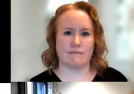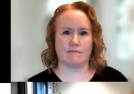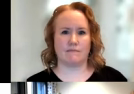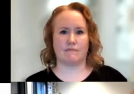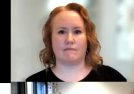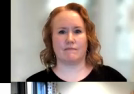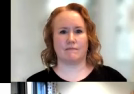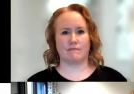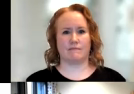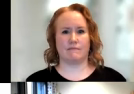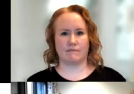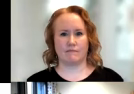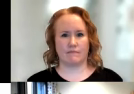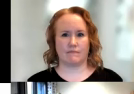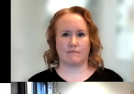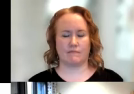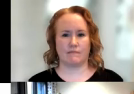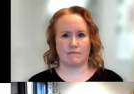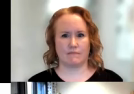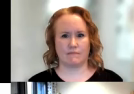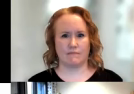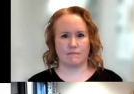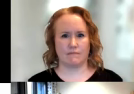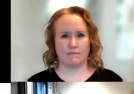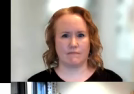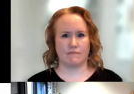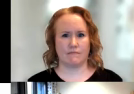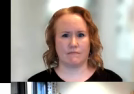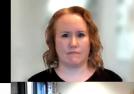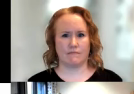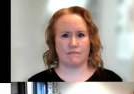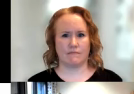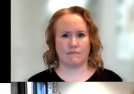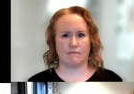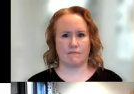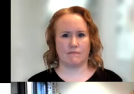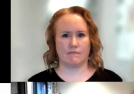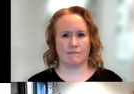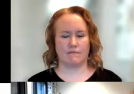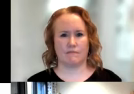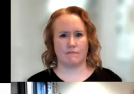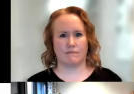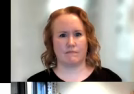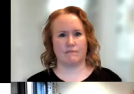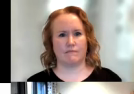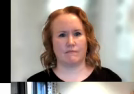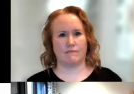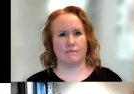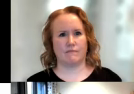innhold som ikke omfattet av regelverket. Vi har PDF-dokument som publisert før 1. juli 2014 med bilde I.